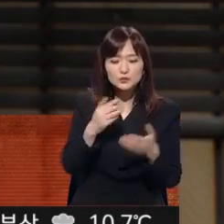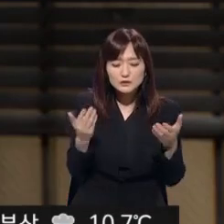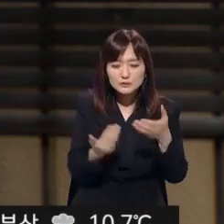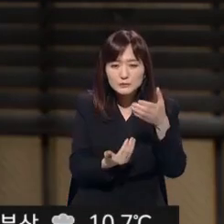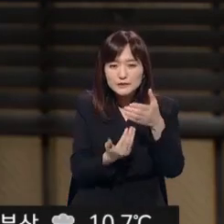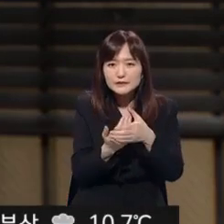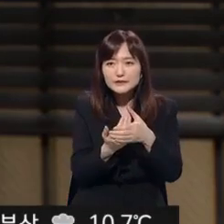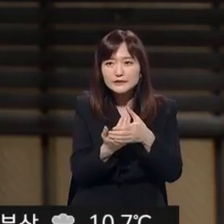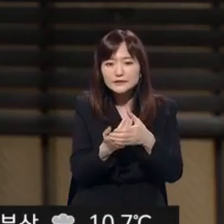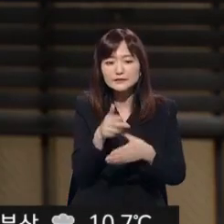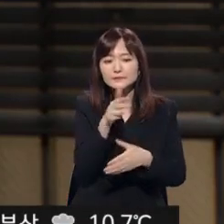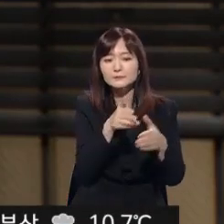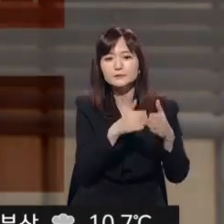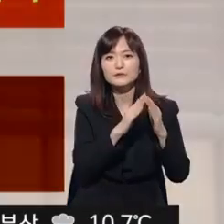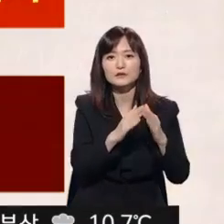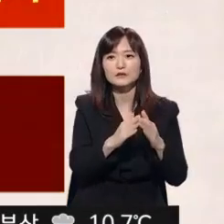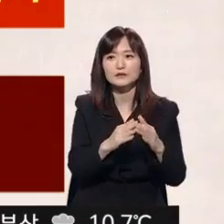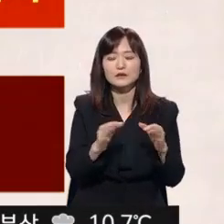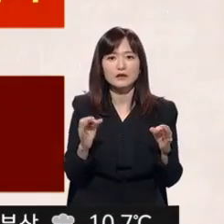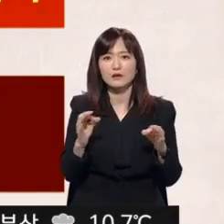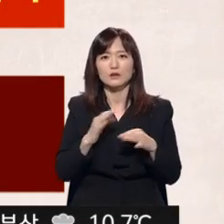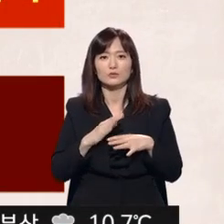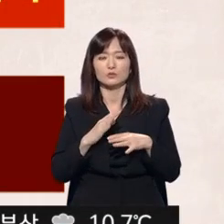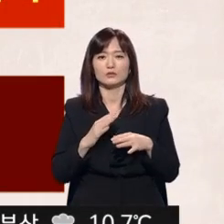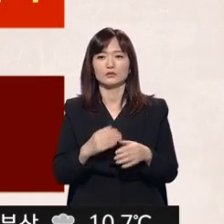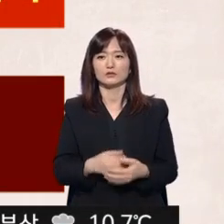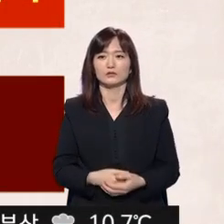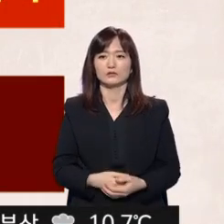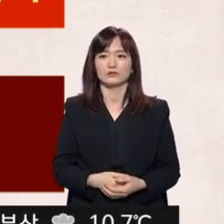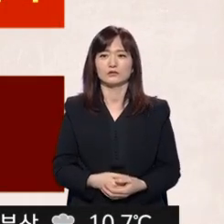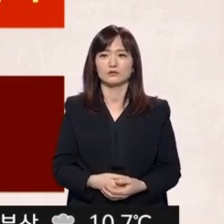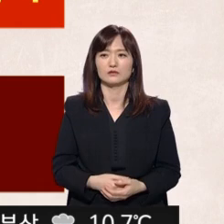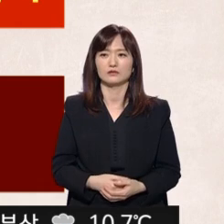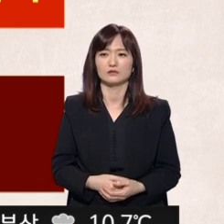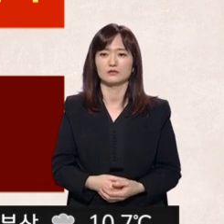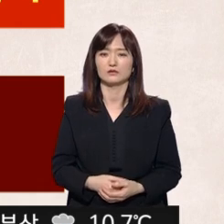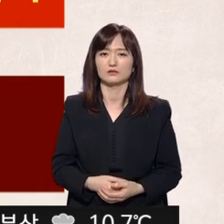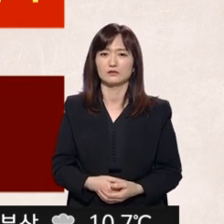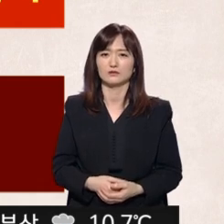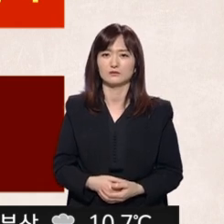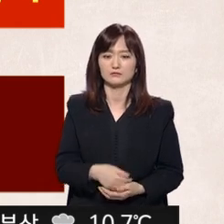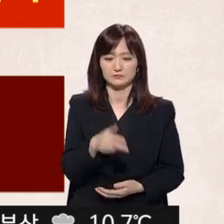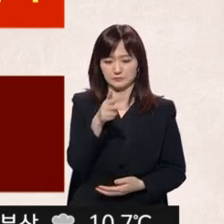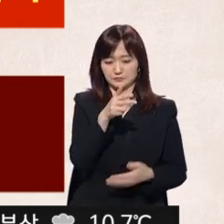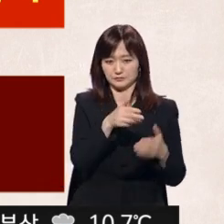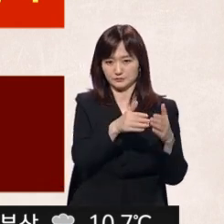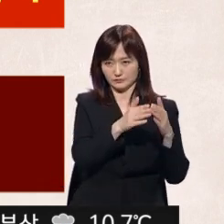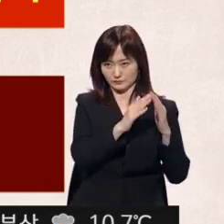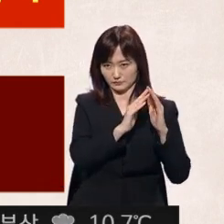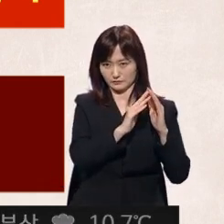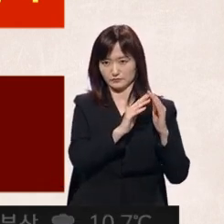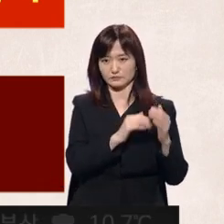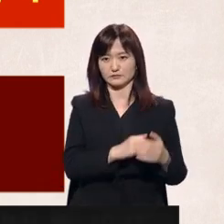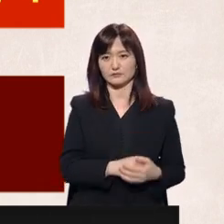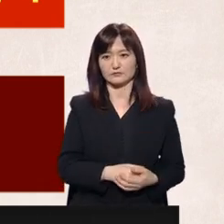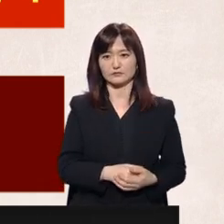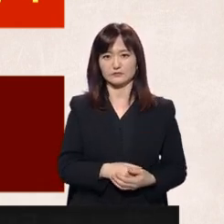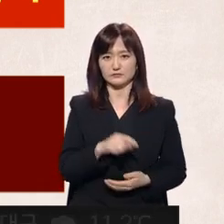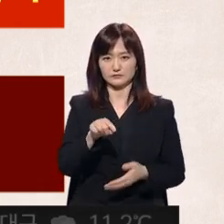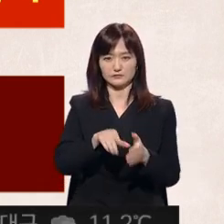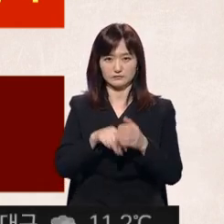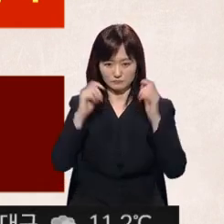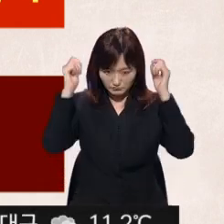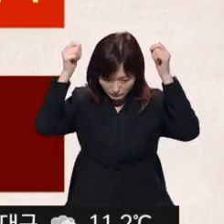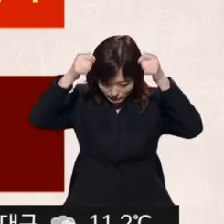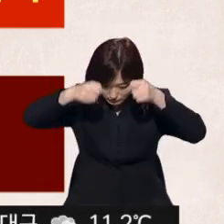일어날지 설치를 하면서 더 놀라움을 느꼈습니다이 방법론 카메라를 설치를 해보니까 그때 후드티